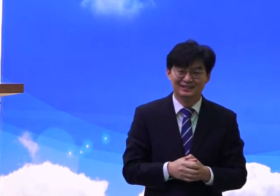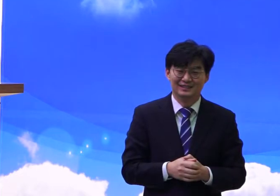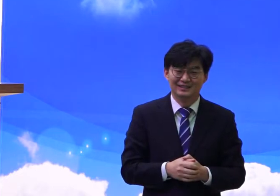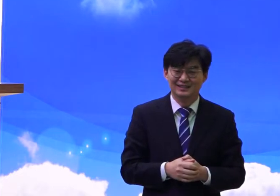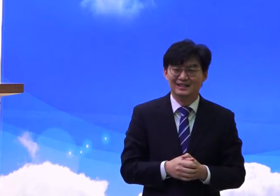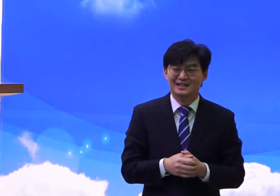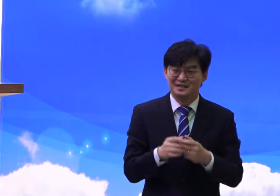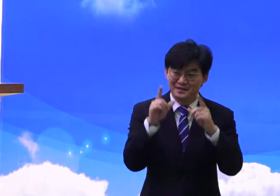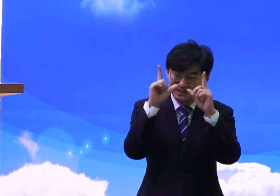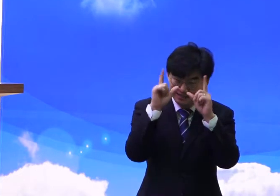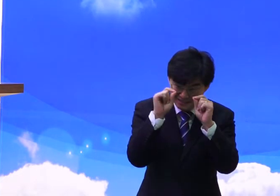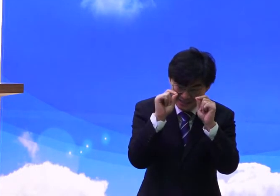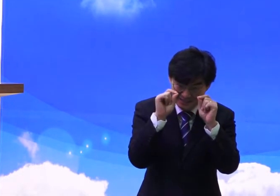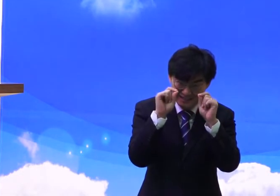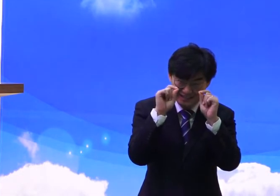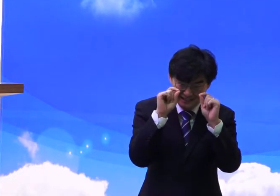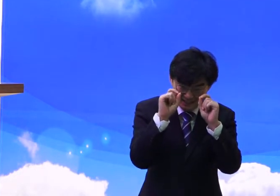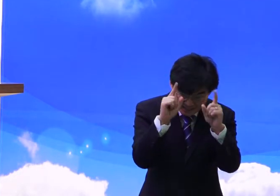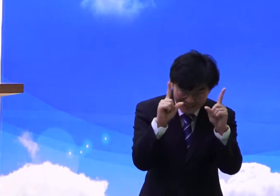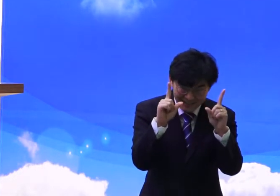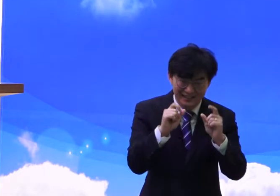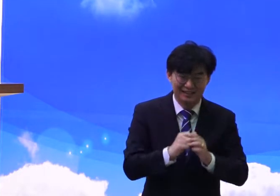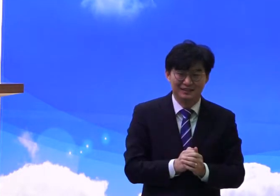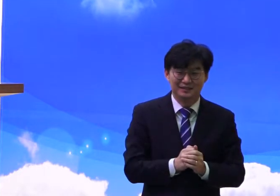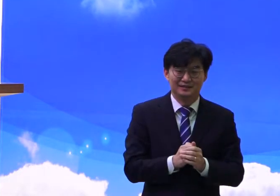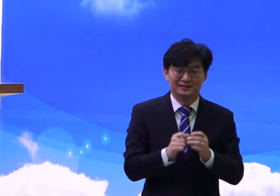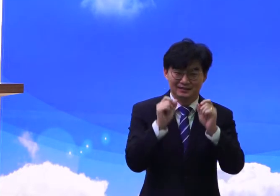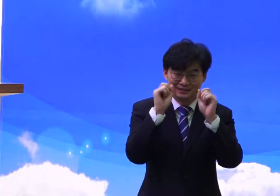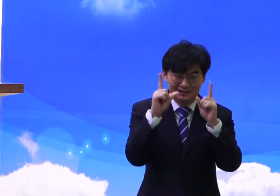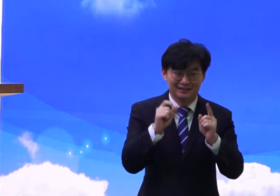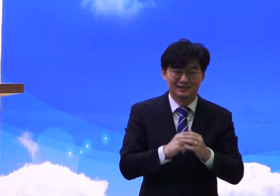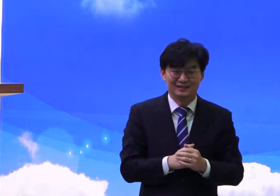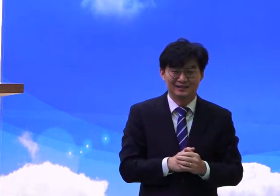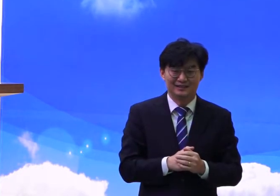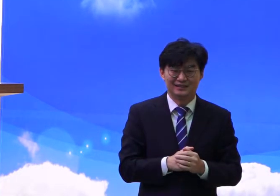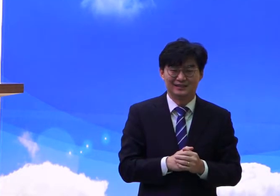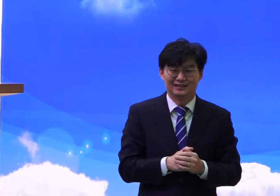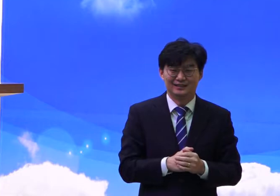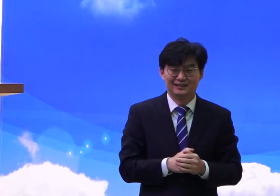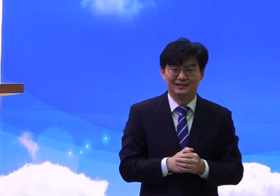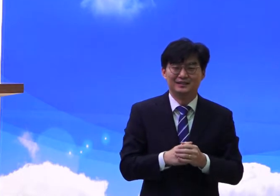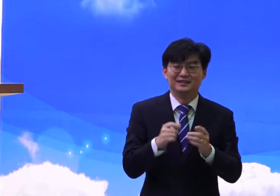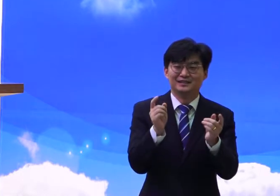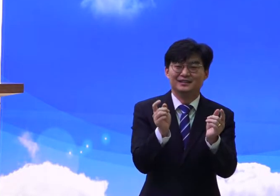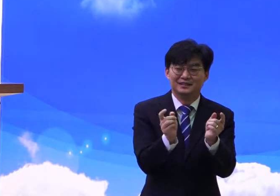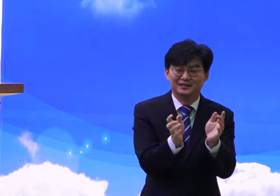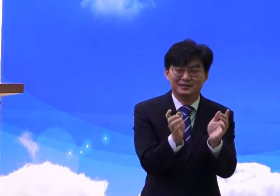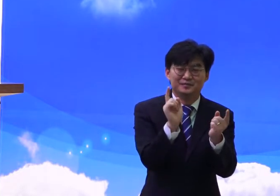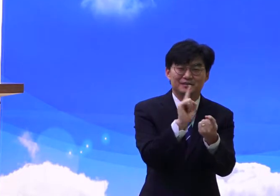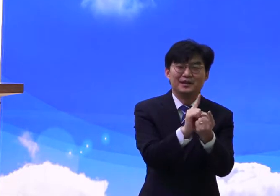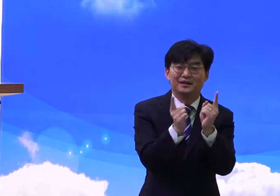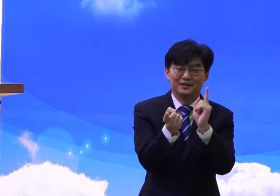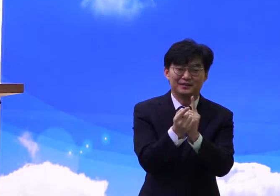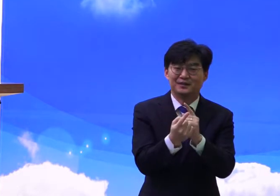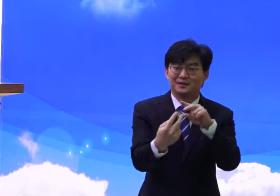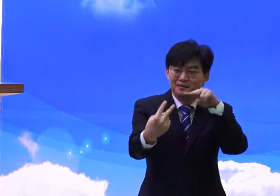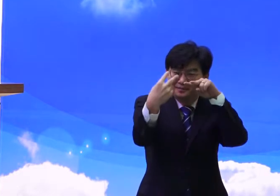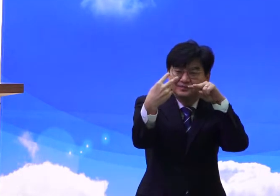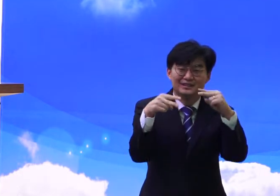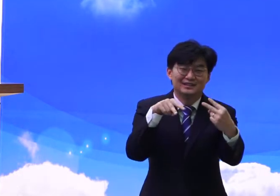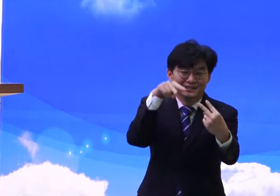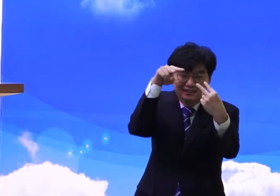네, 이렇게 같은 공간 안에서 거리를 두고 있기는 하지만 이렇게 서로 바라보며 눈인사도 하고 미소를 나누고 이렇게